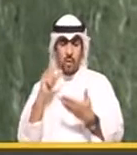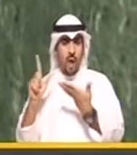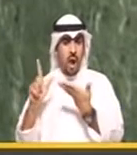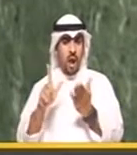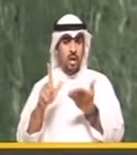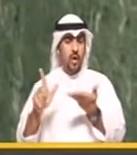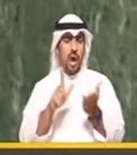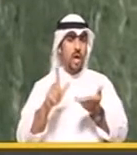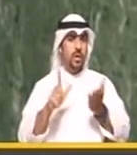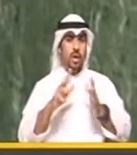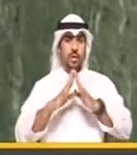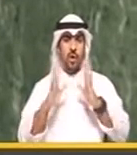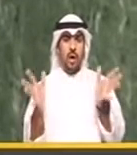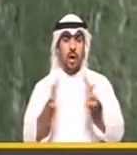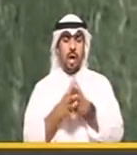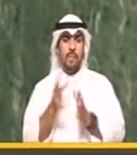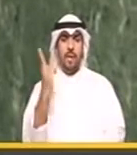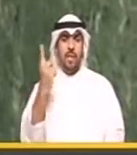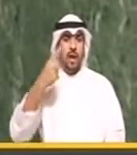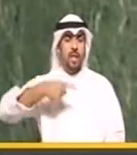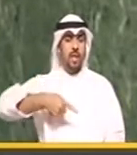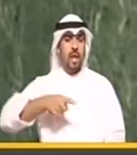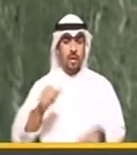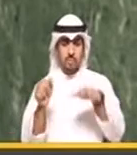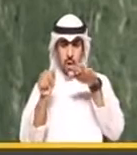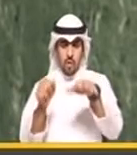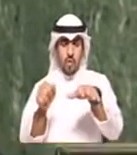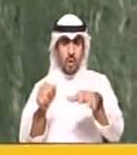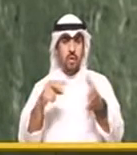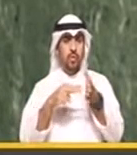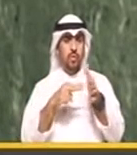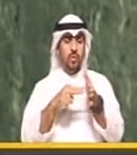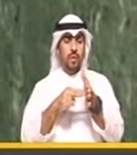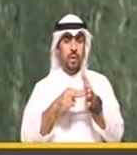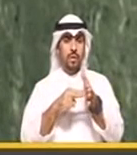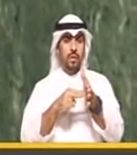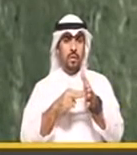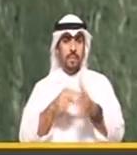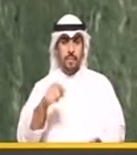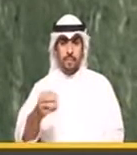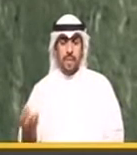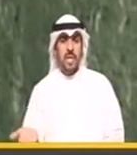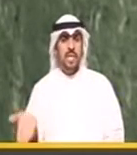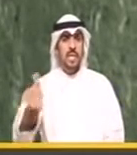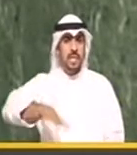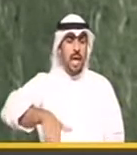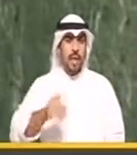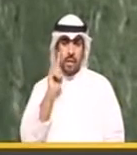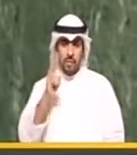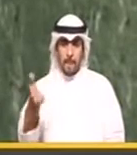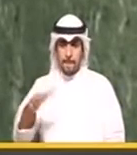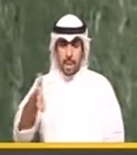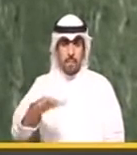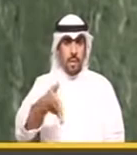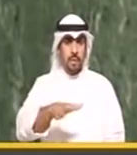عشر مليون سوري في الداخل والخارج وبعد ان تجاوز عدد القتلى اكثر من